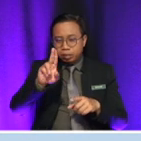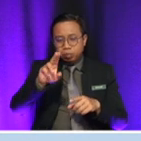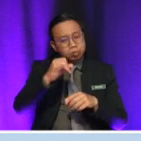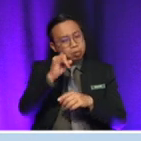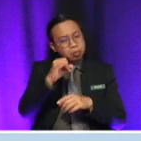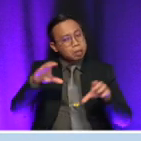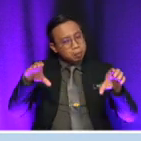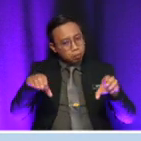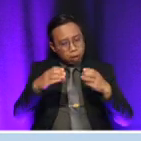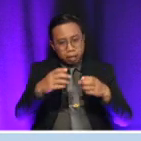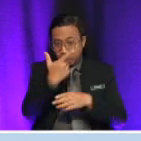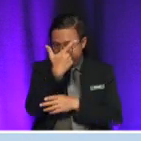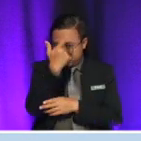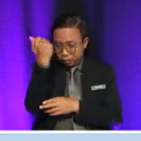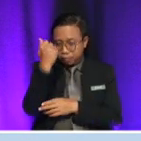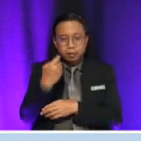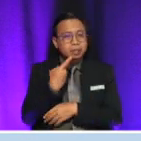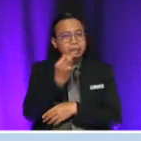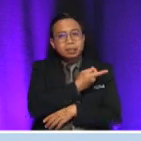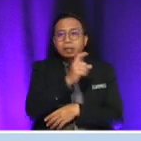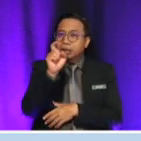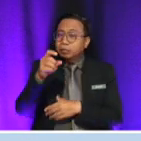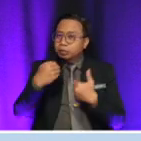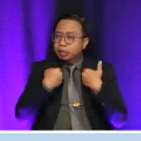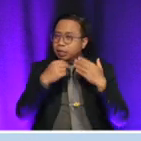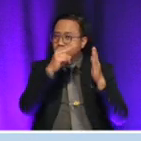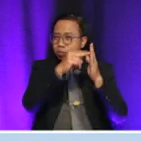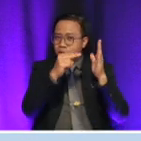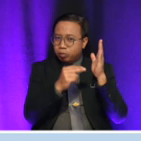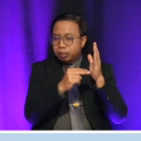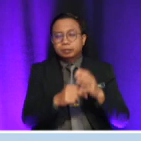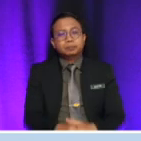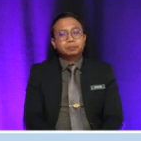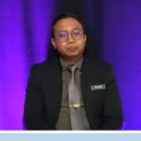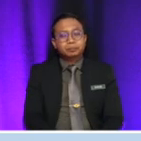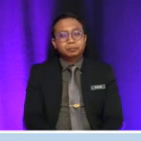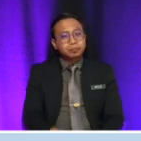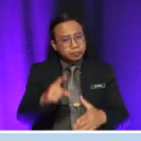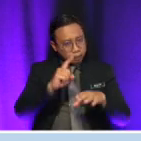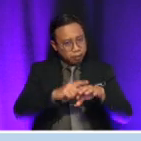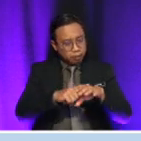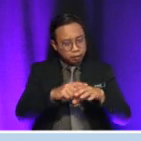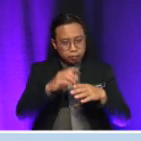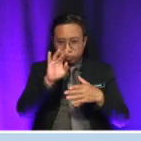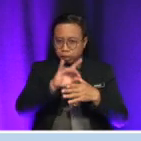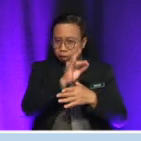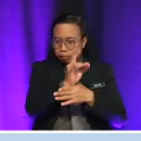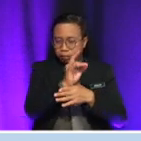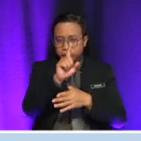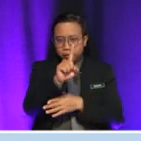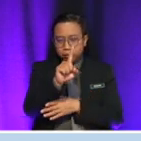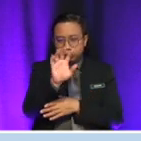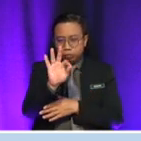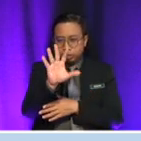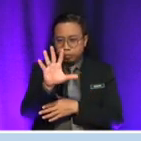dijalankan karena kita mesti ada undang-undang Oke 1954 baru